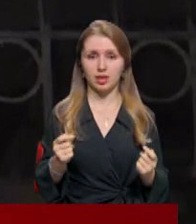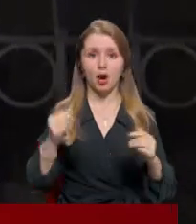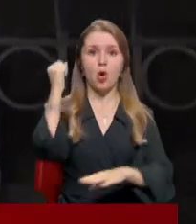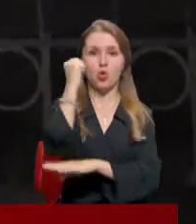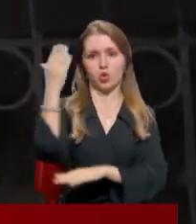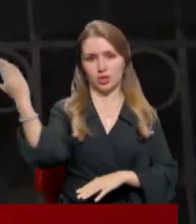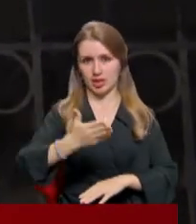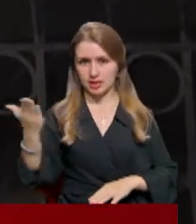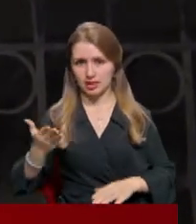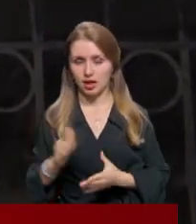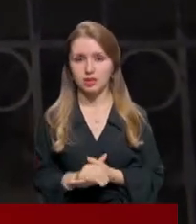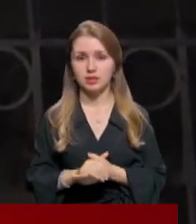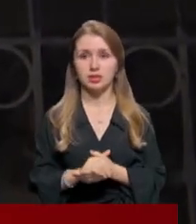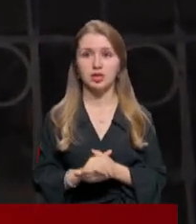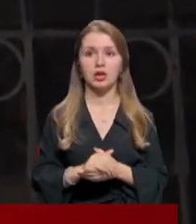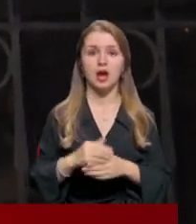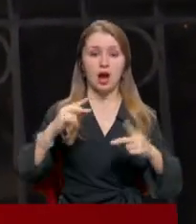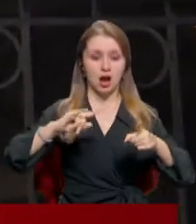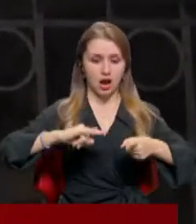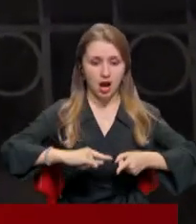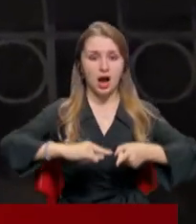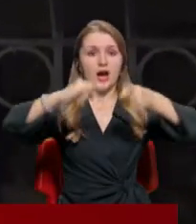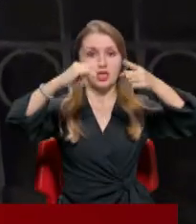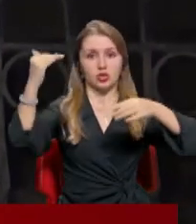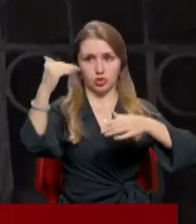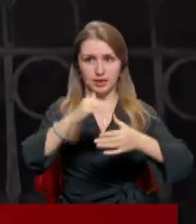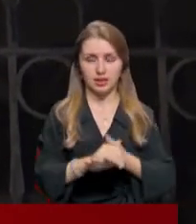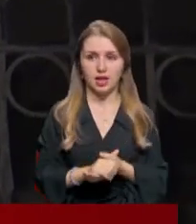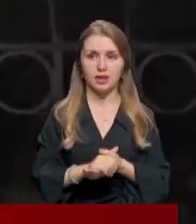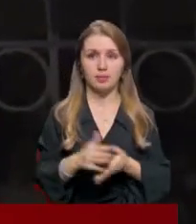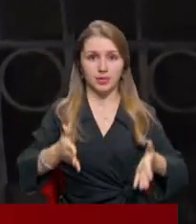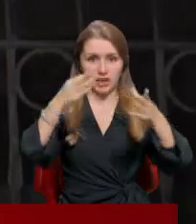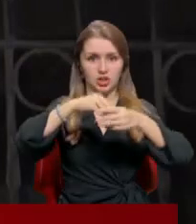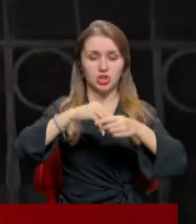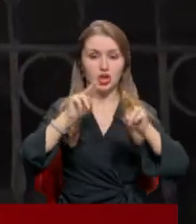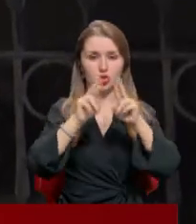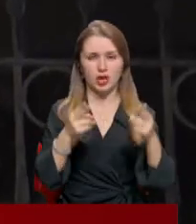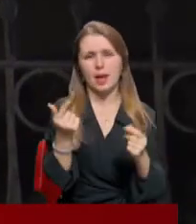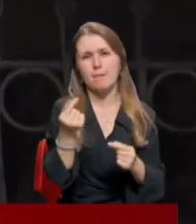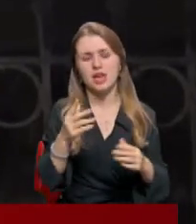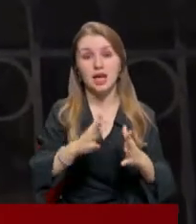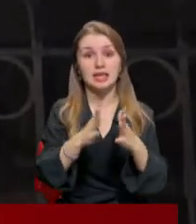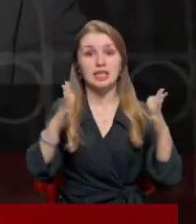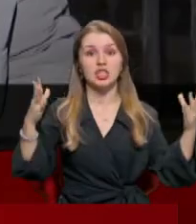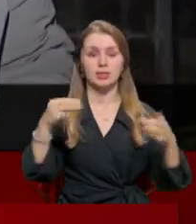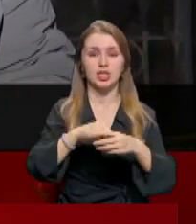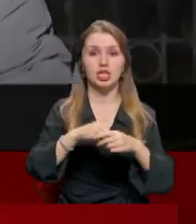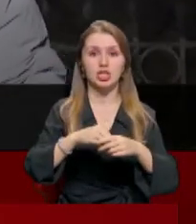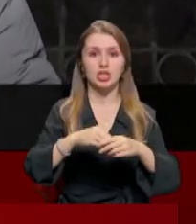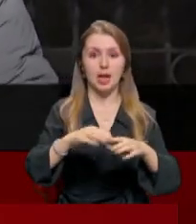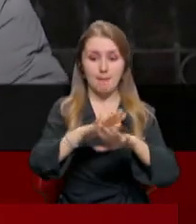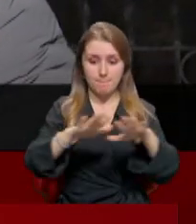kolonları kestiler, yük asansörü getirdiler binaya. Dükkanlarını biraz daha genişletmek için masa